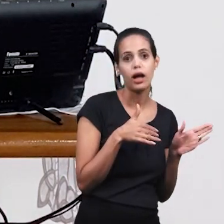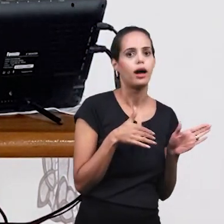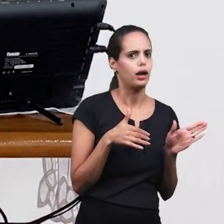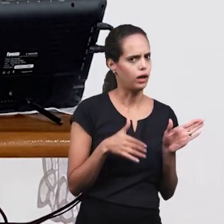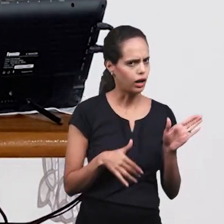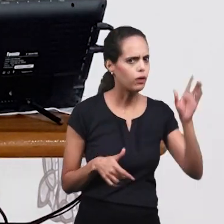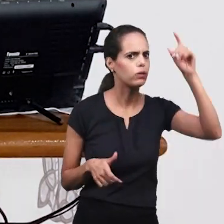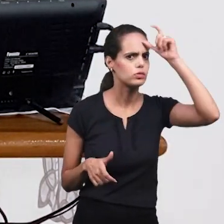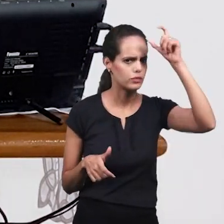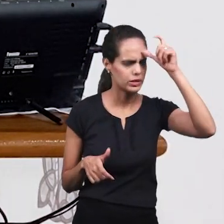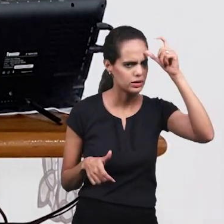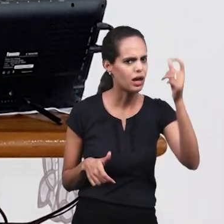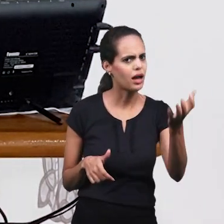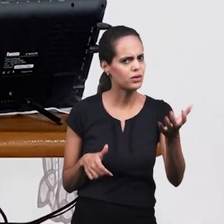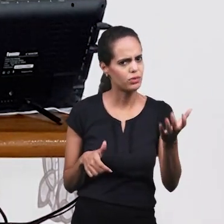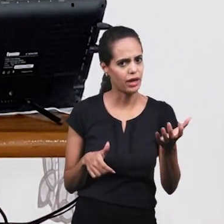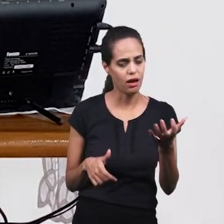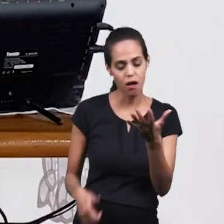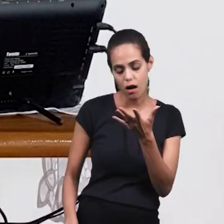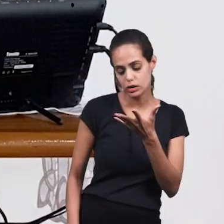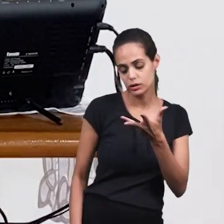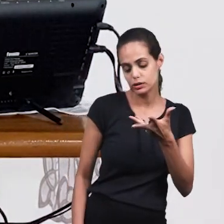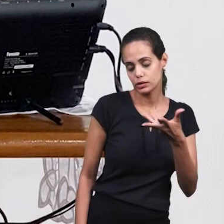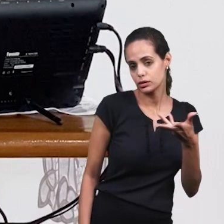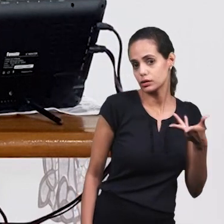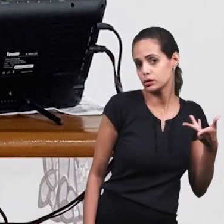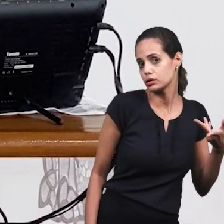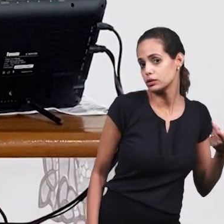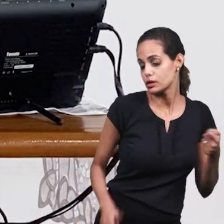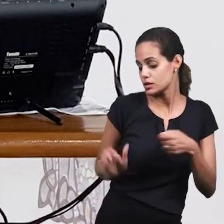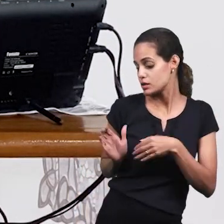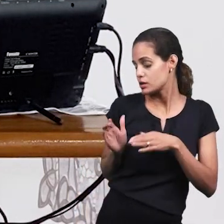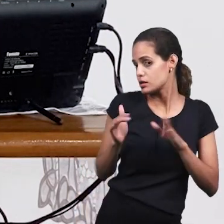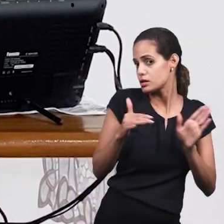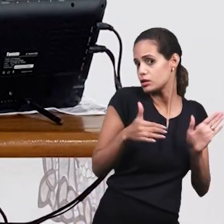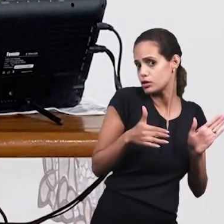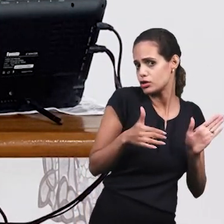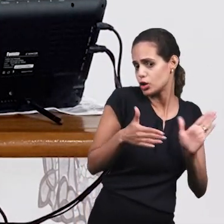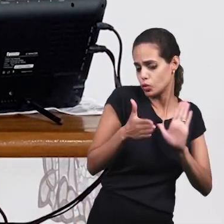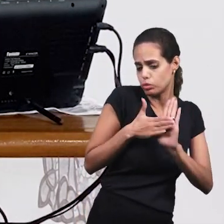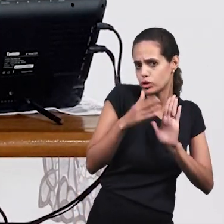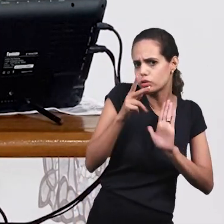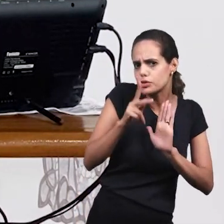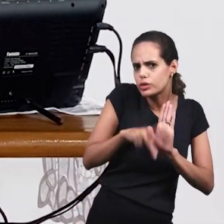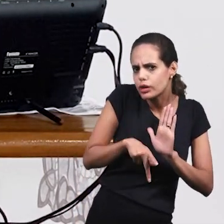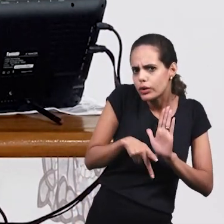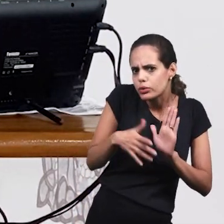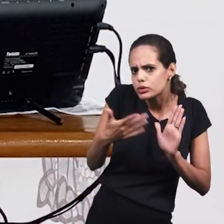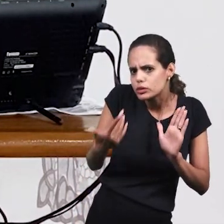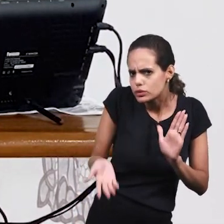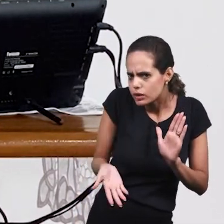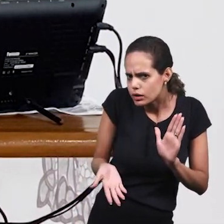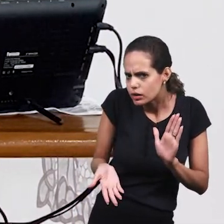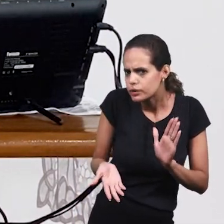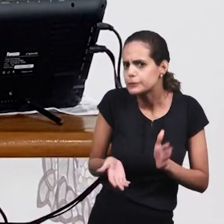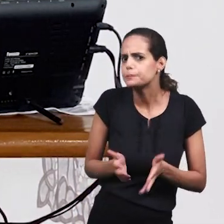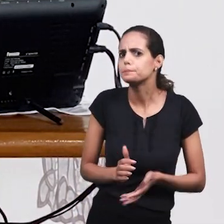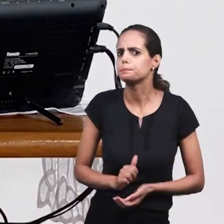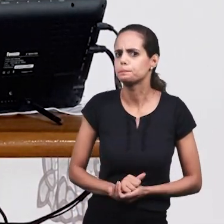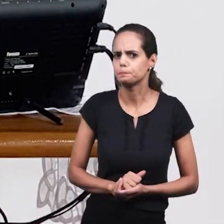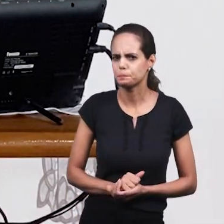notre vie. Donc notre bataille, elle n'est pas une bataille contre la chair et contre le sang, mais c'est une bataille